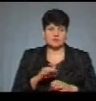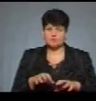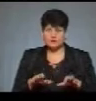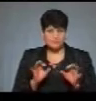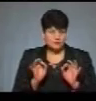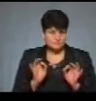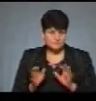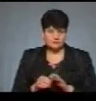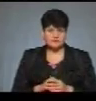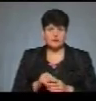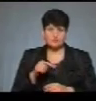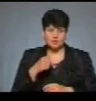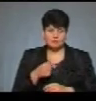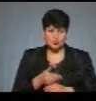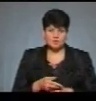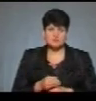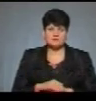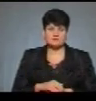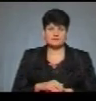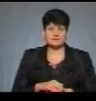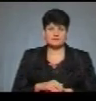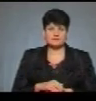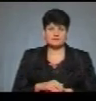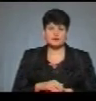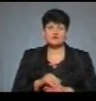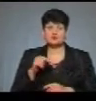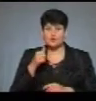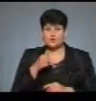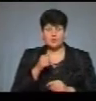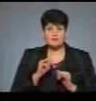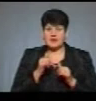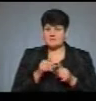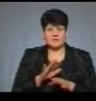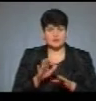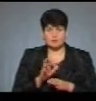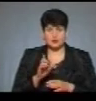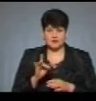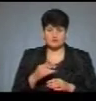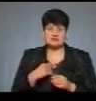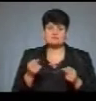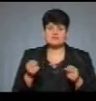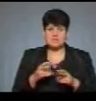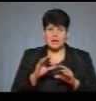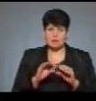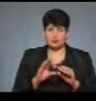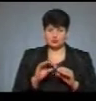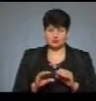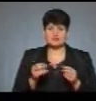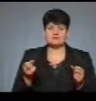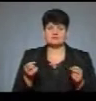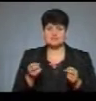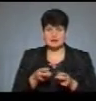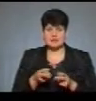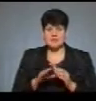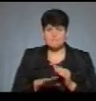все гаразд. Тобто і цього року бруківка в безпеці? Ну, ми цього року ляємо не на бруківку, в нас спеціальна подушка, в нас спеціальне